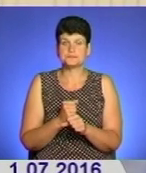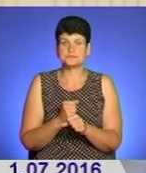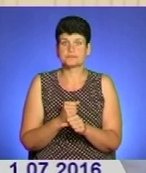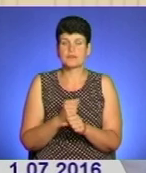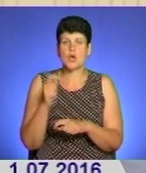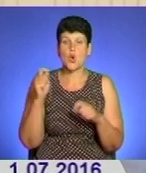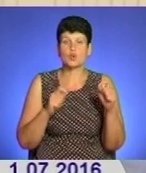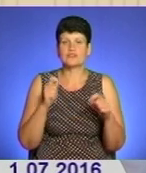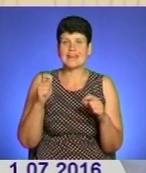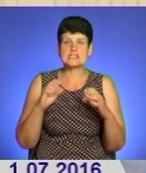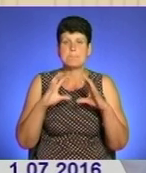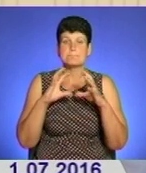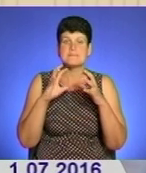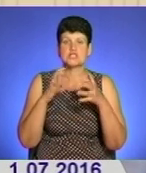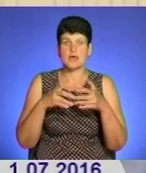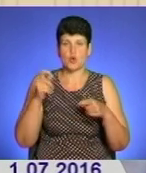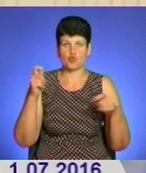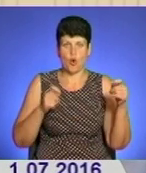скажімо, конференцію, міжнародну конференцію